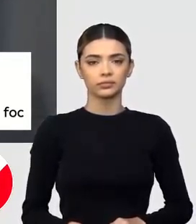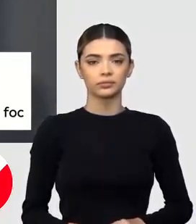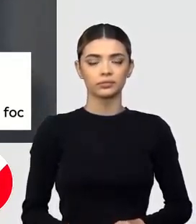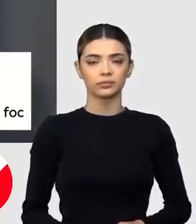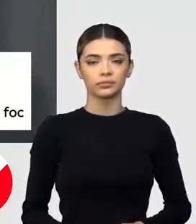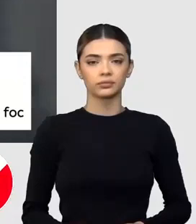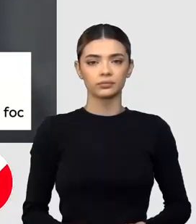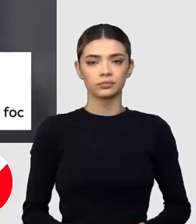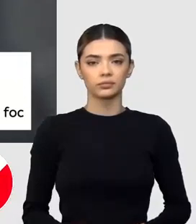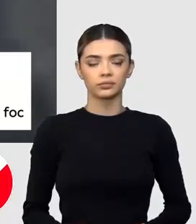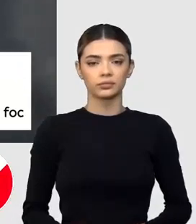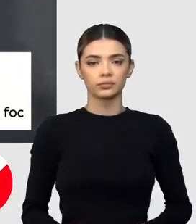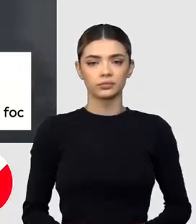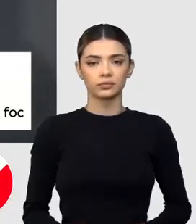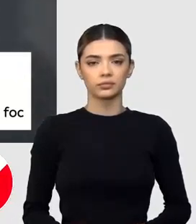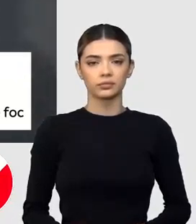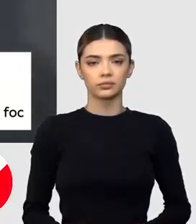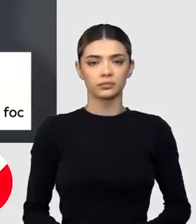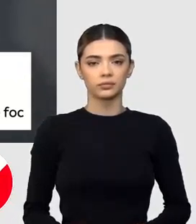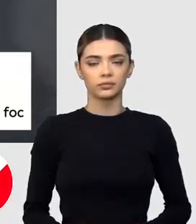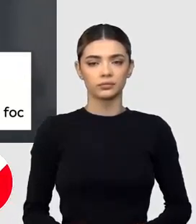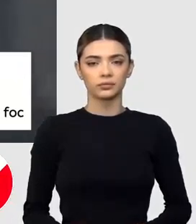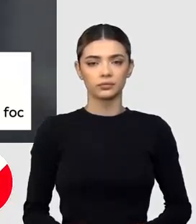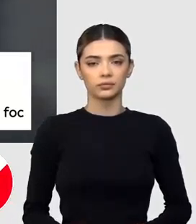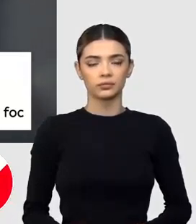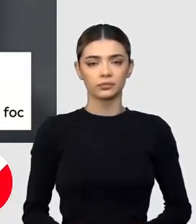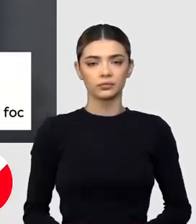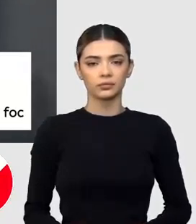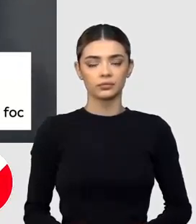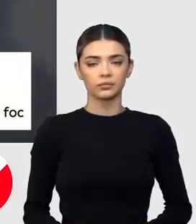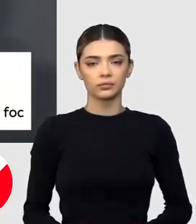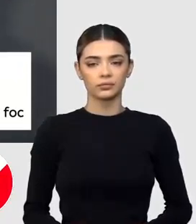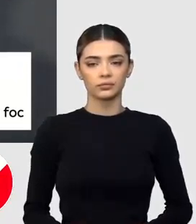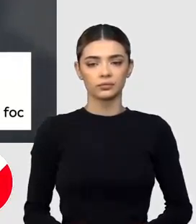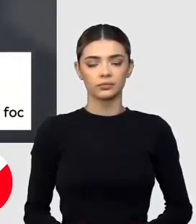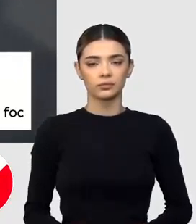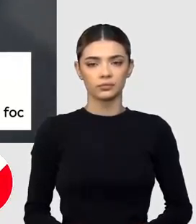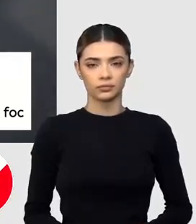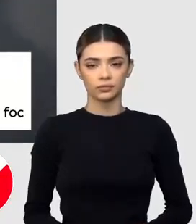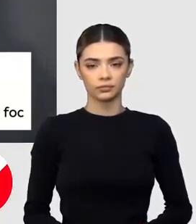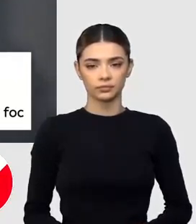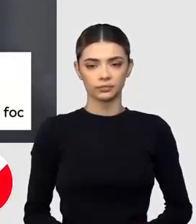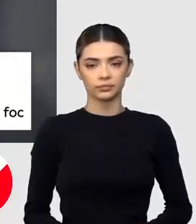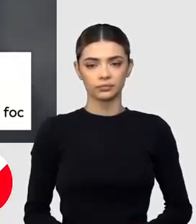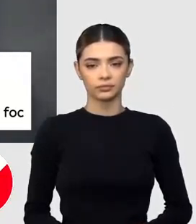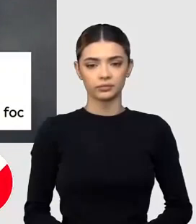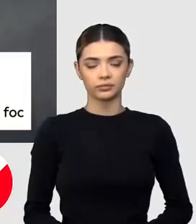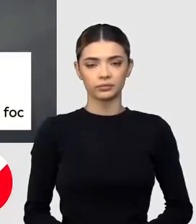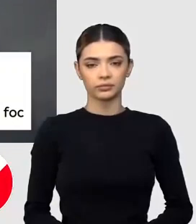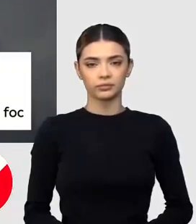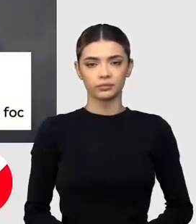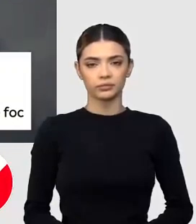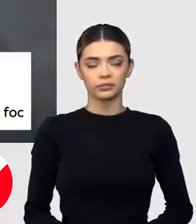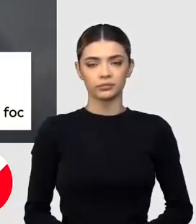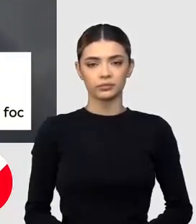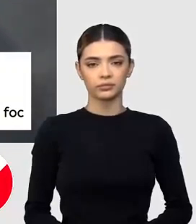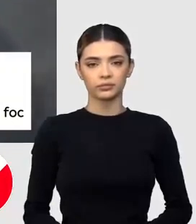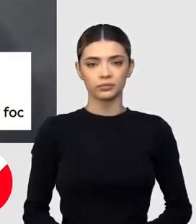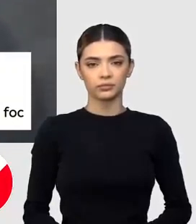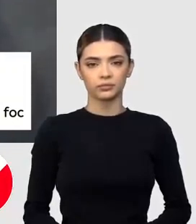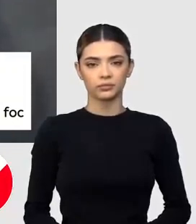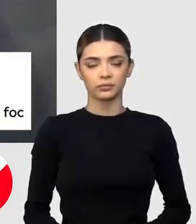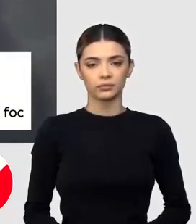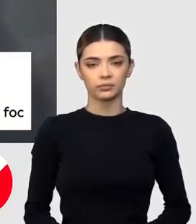зараз ракет ударів по нашим підрозділам з реактивної системи залпового вогню,